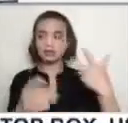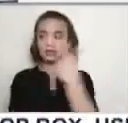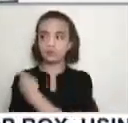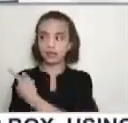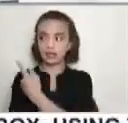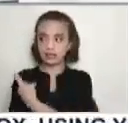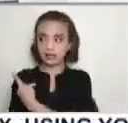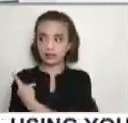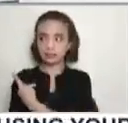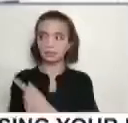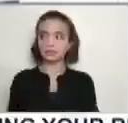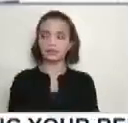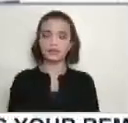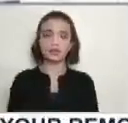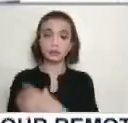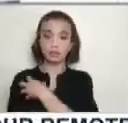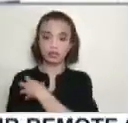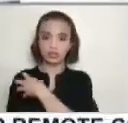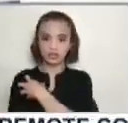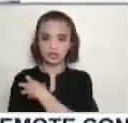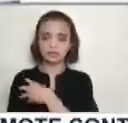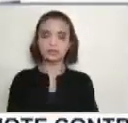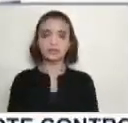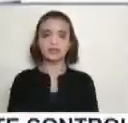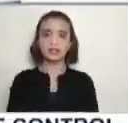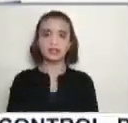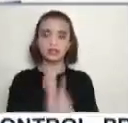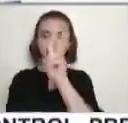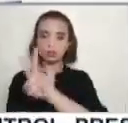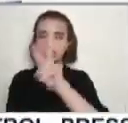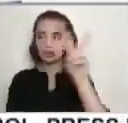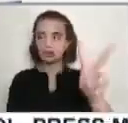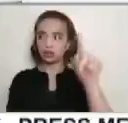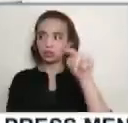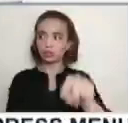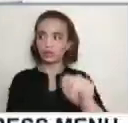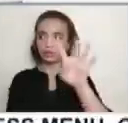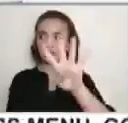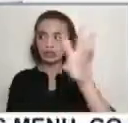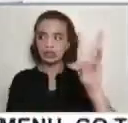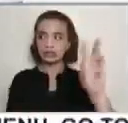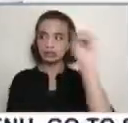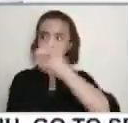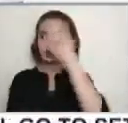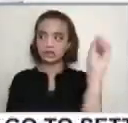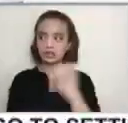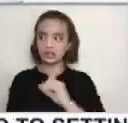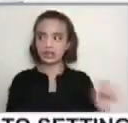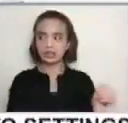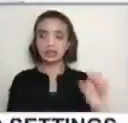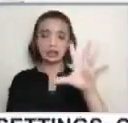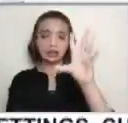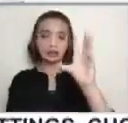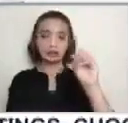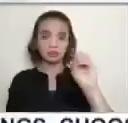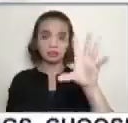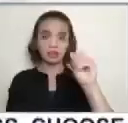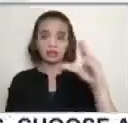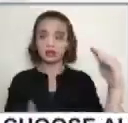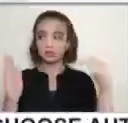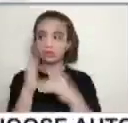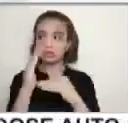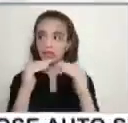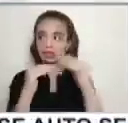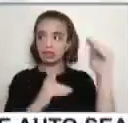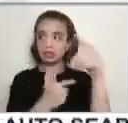Moderna at AstraZeneca vaccine. Maliban dito ay binaba na rin ng Japan ang araw ng quarantine mula